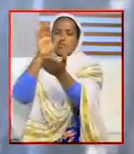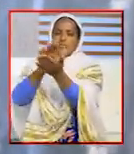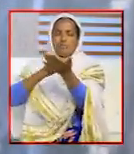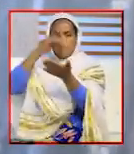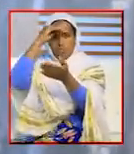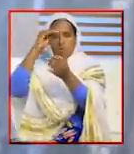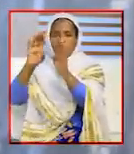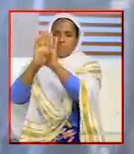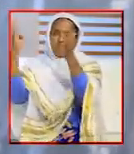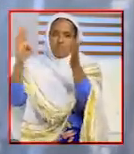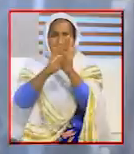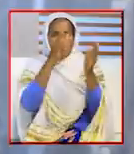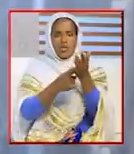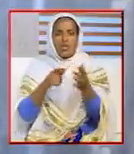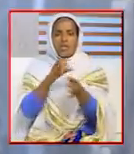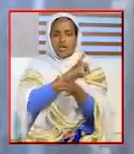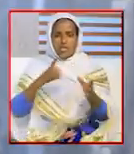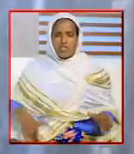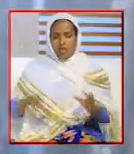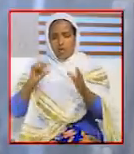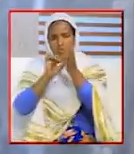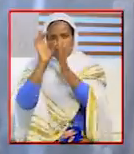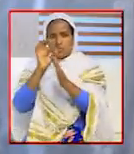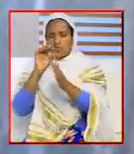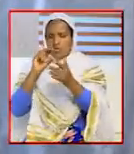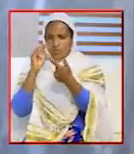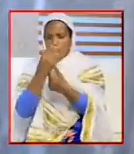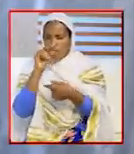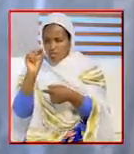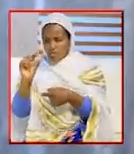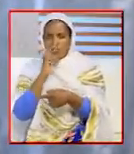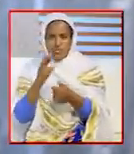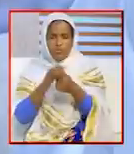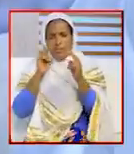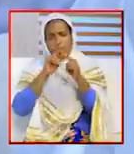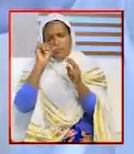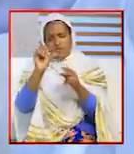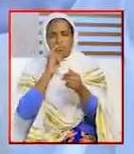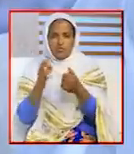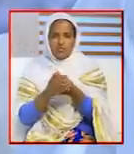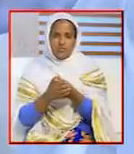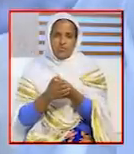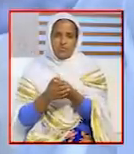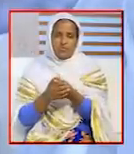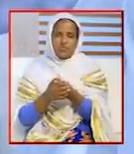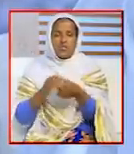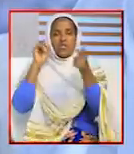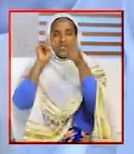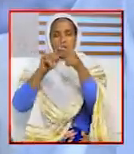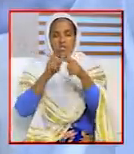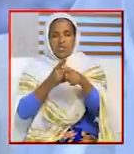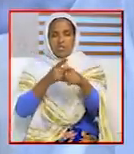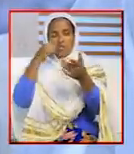ቤቶች ከምዕመናን ቁጥር አንጻር እጅግ አናሳ መሆናቸውን ልብ እንላለን። እጅግ አናሳ ናቸው።